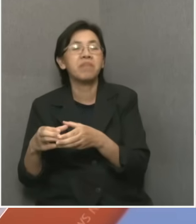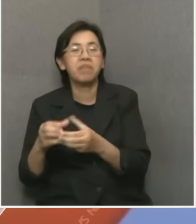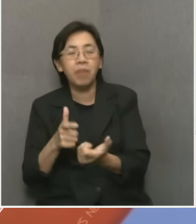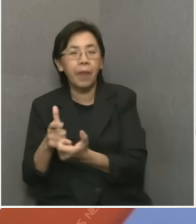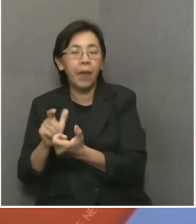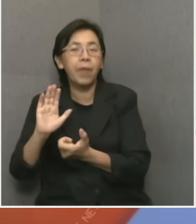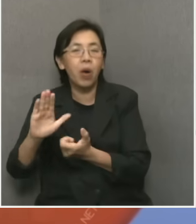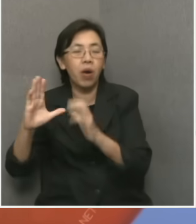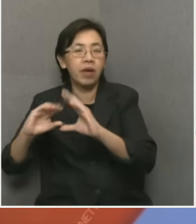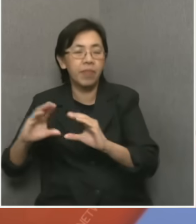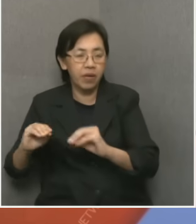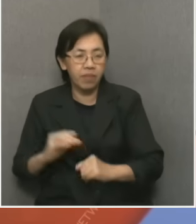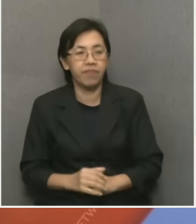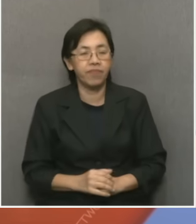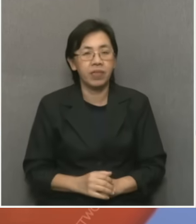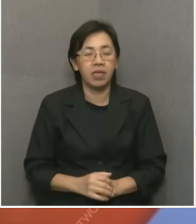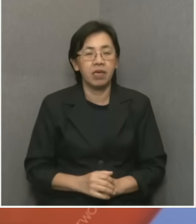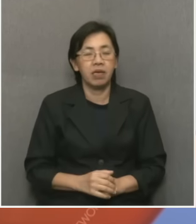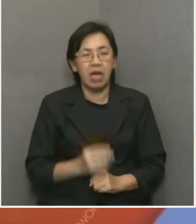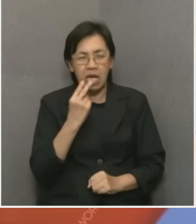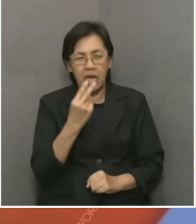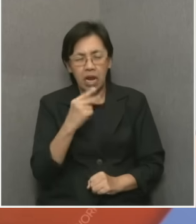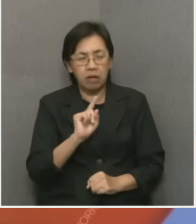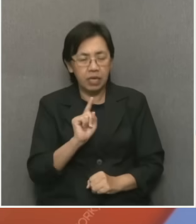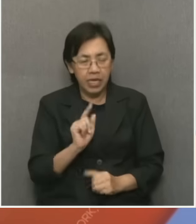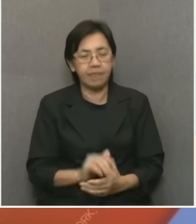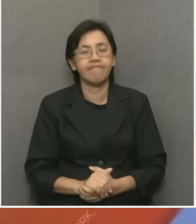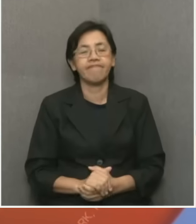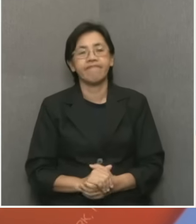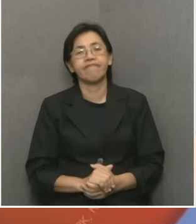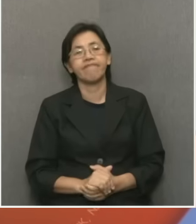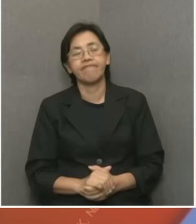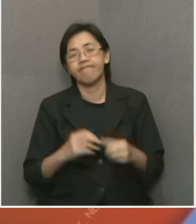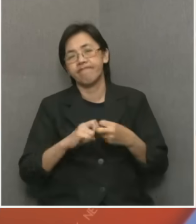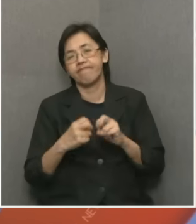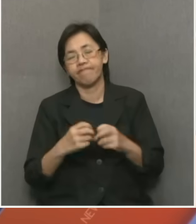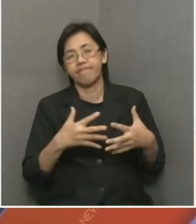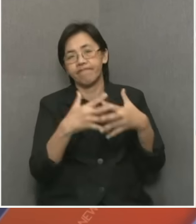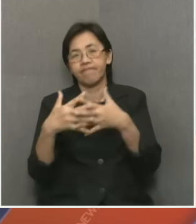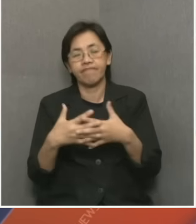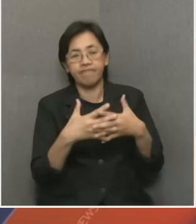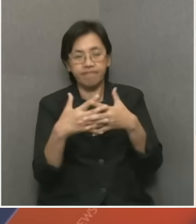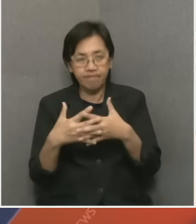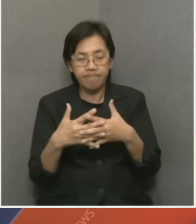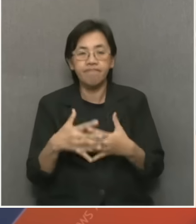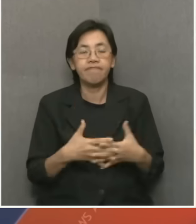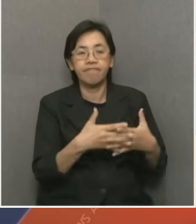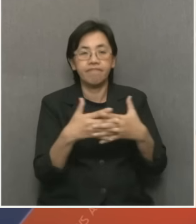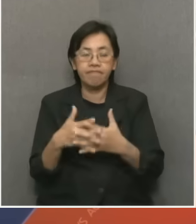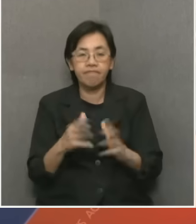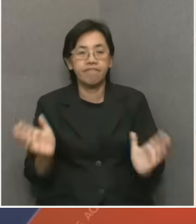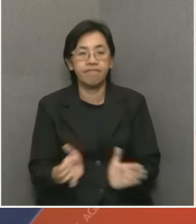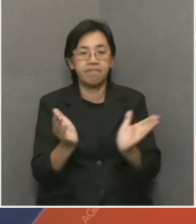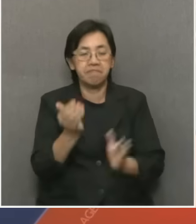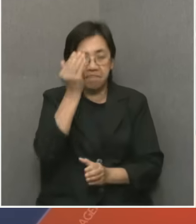ตรายนะครับที่เราเห็นอีกประการหนึ่งก็คือทางสหรัฐอเมริกาเนี่ยนะฮะที่สนับสนุนอิสราเ